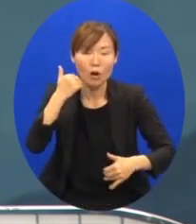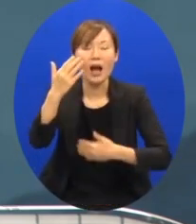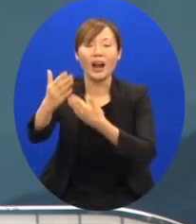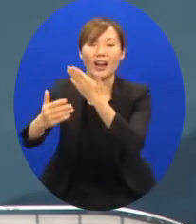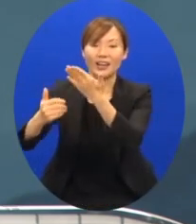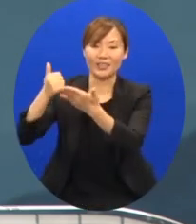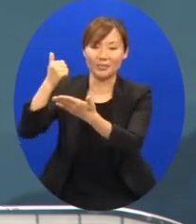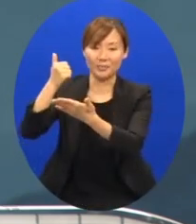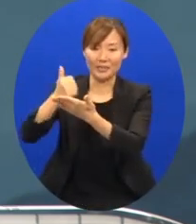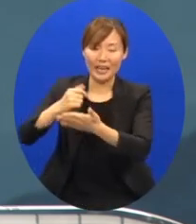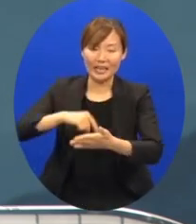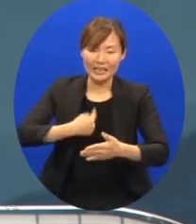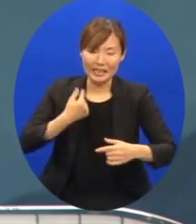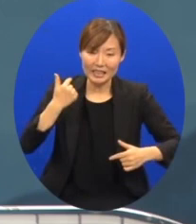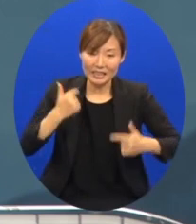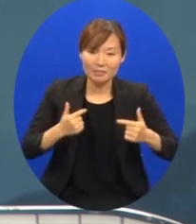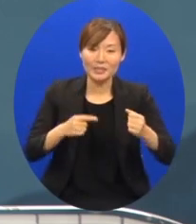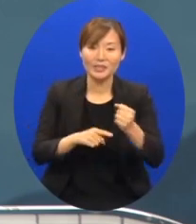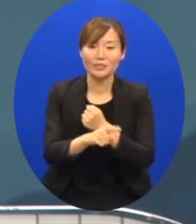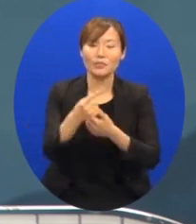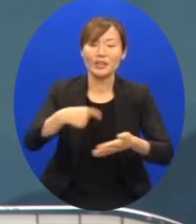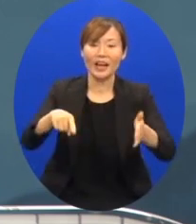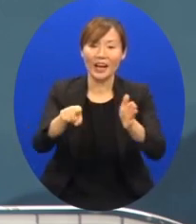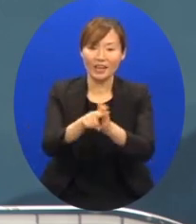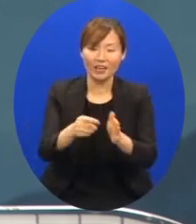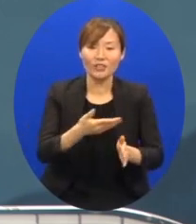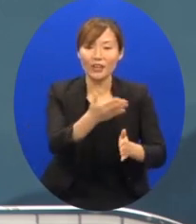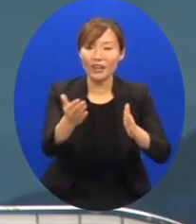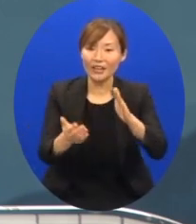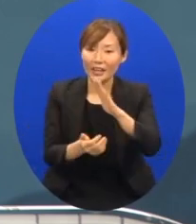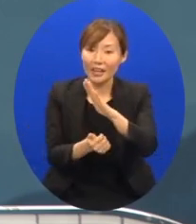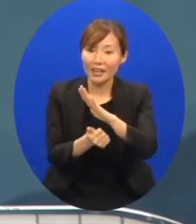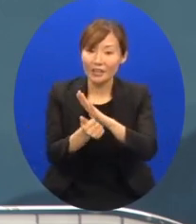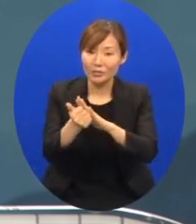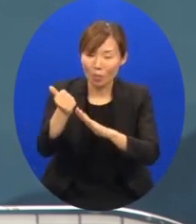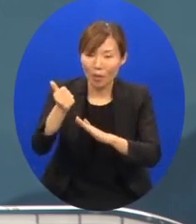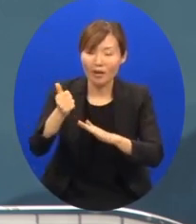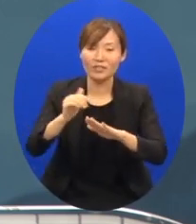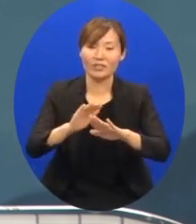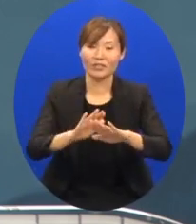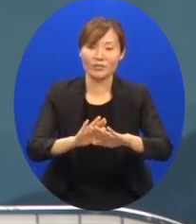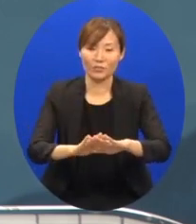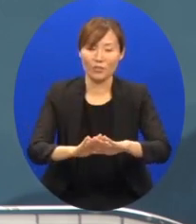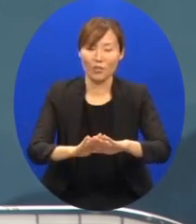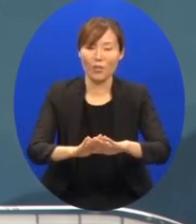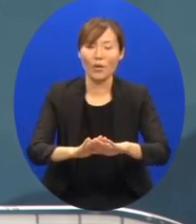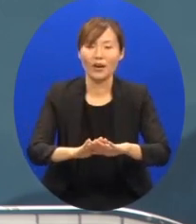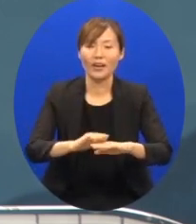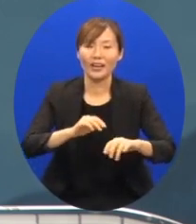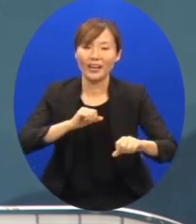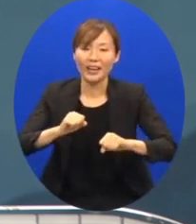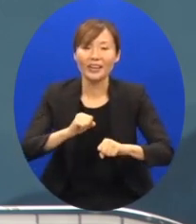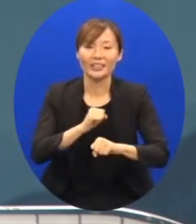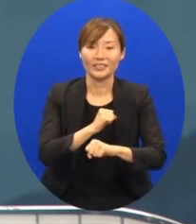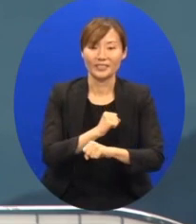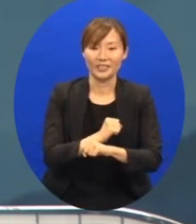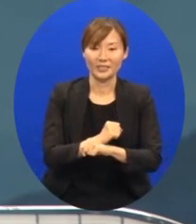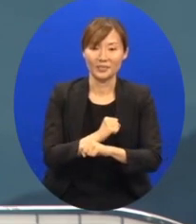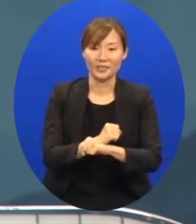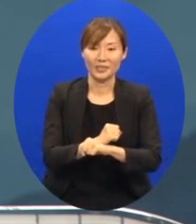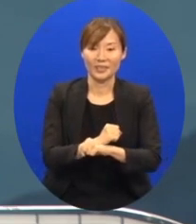기분 신 뜻을 위하여 너희에게 소원을 두고 행하게 하시나니 해 우리 안에 하나님이